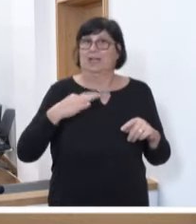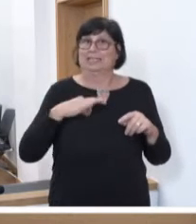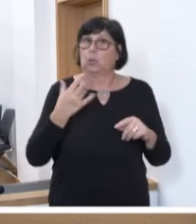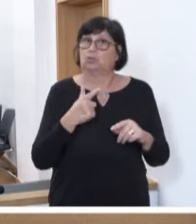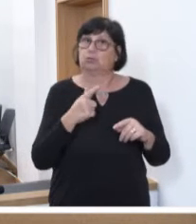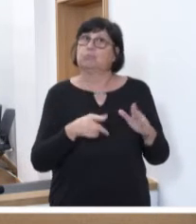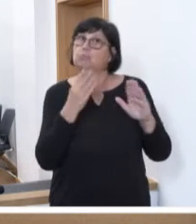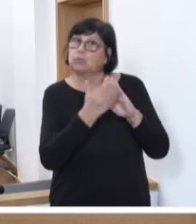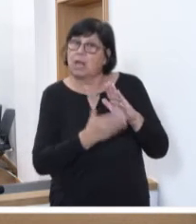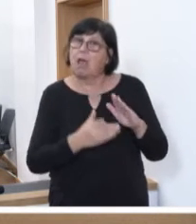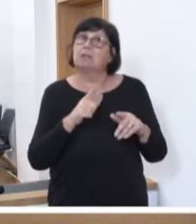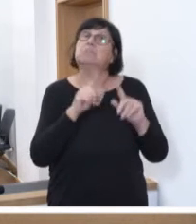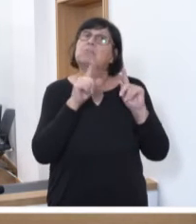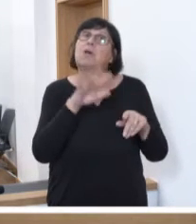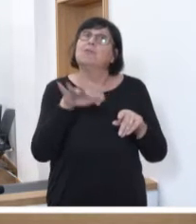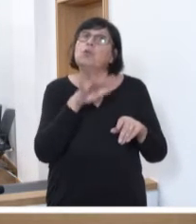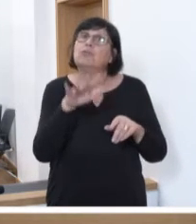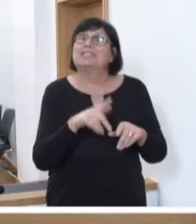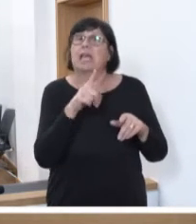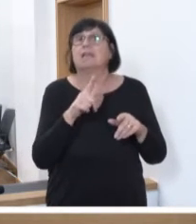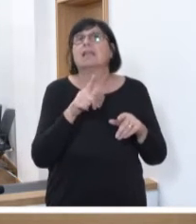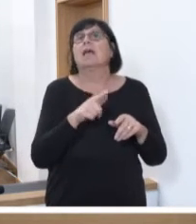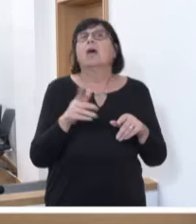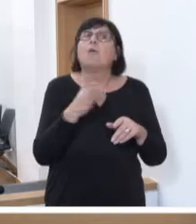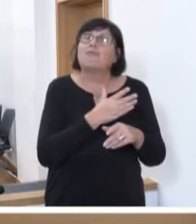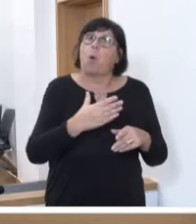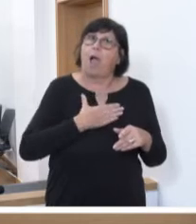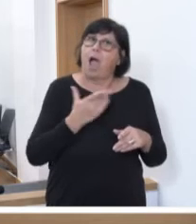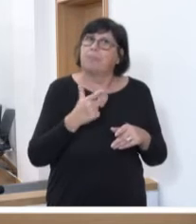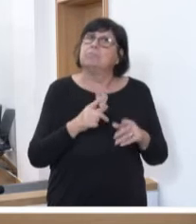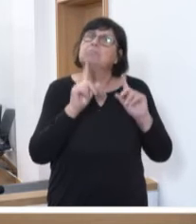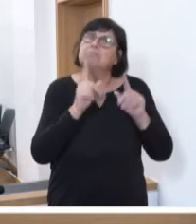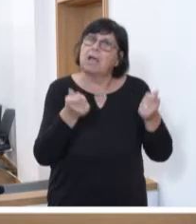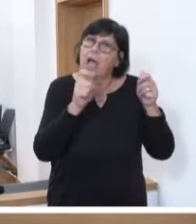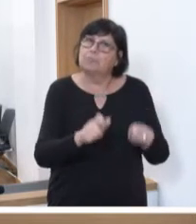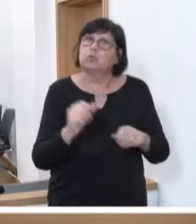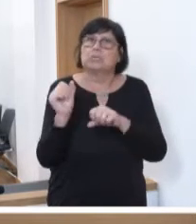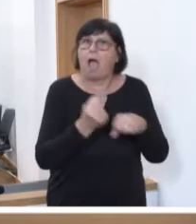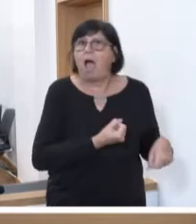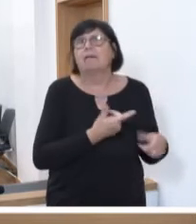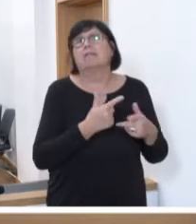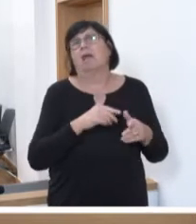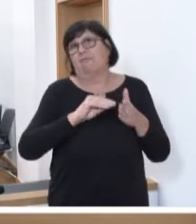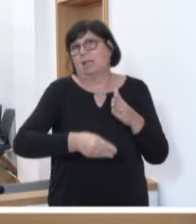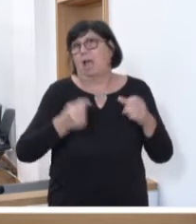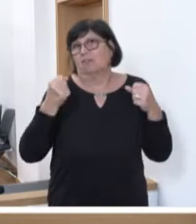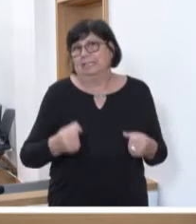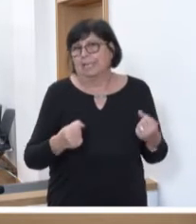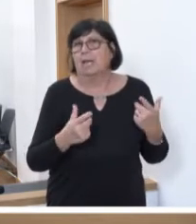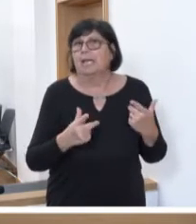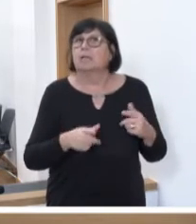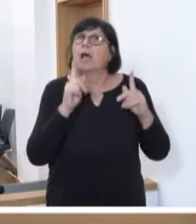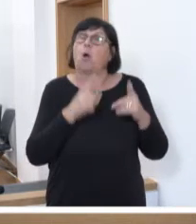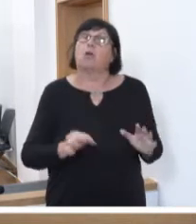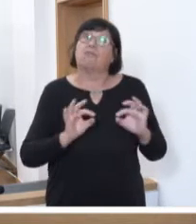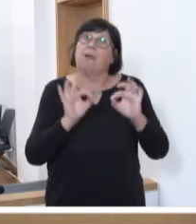daraufhin 15 prioritäre Vorhaben als Startschuss zur Umsetzung des Aachener Vertrages festgelegt. Ziffer 8 widmet sich dabei der